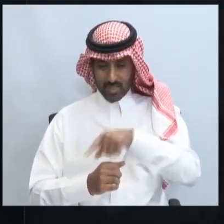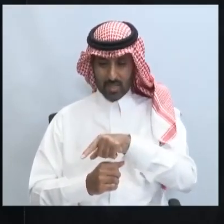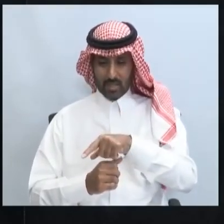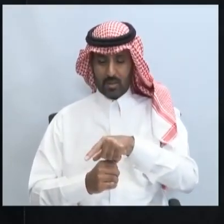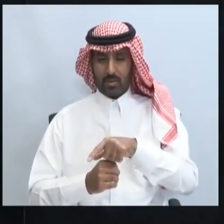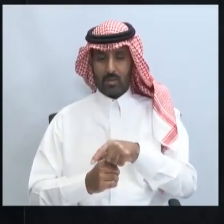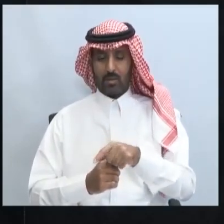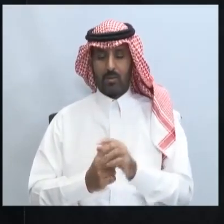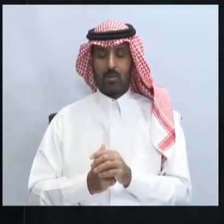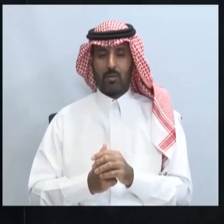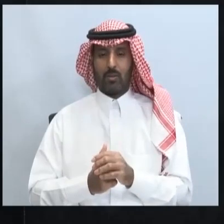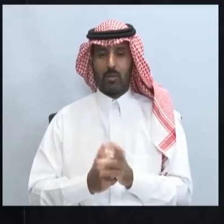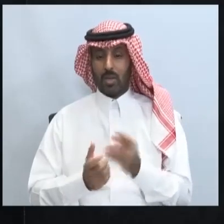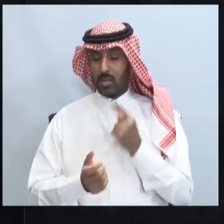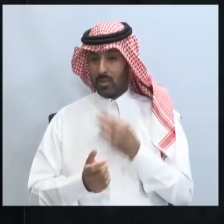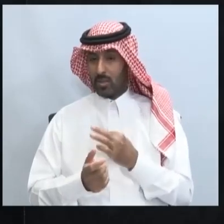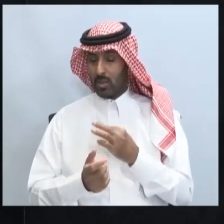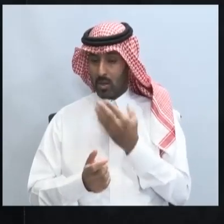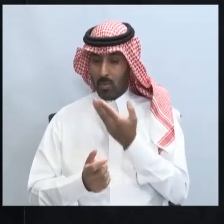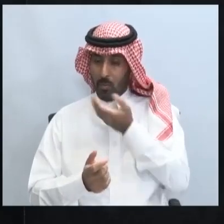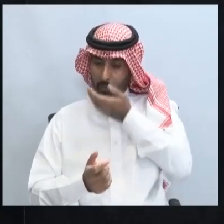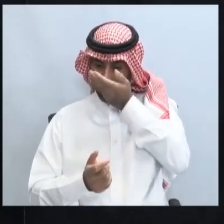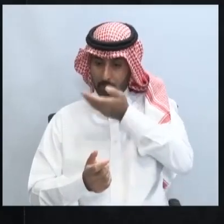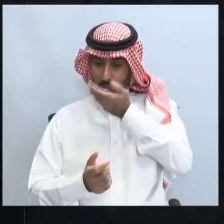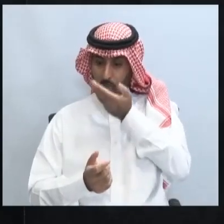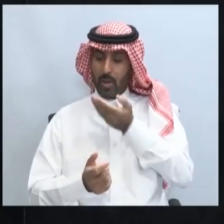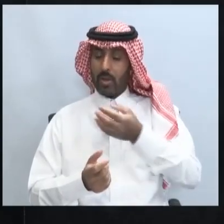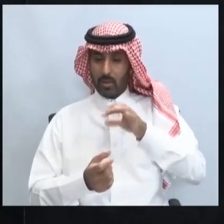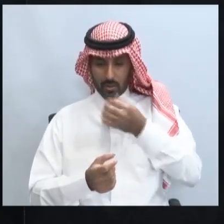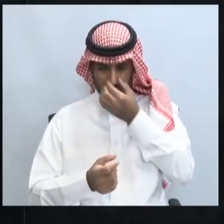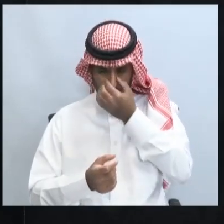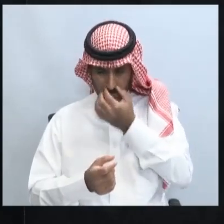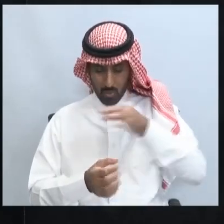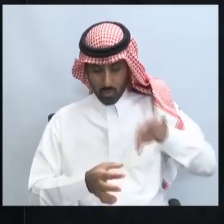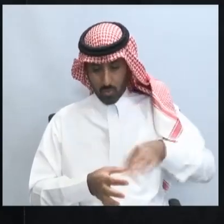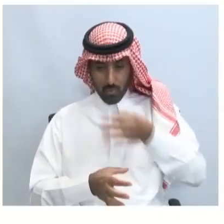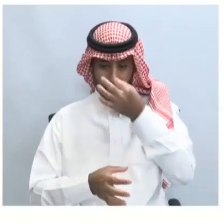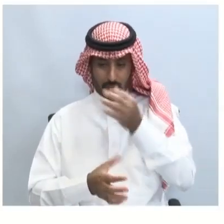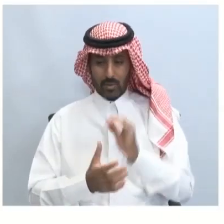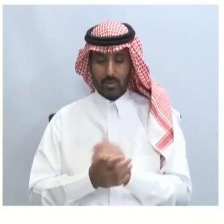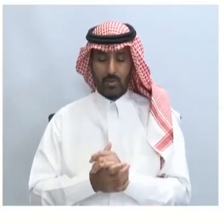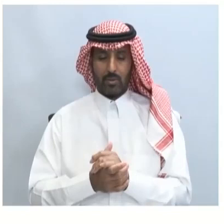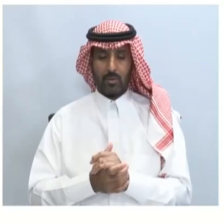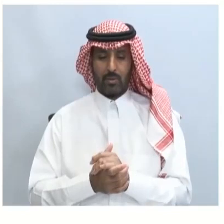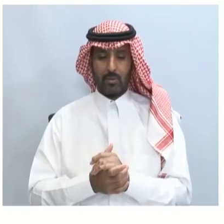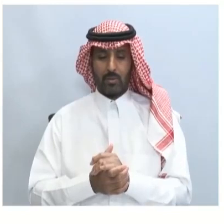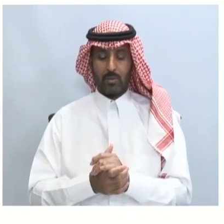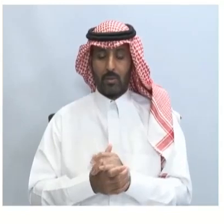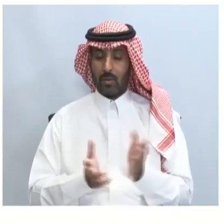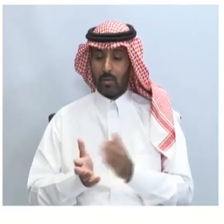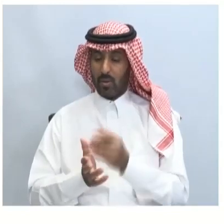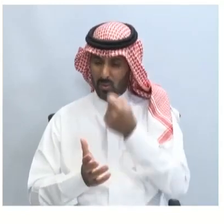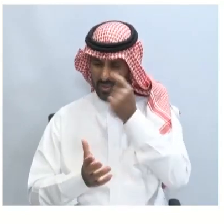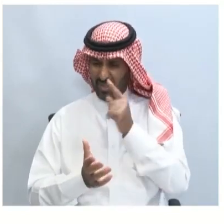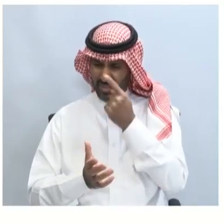خطا وانما استخدم الماء او المناديل لانني اذا استخدمت يدي مبا شره وعبثت بانفي